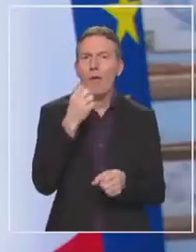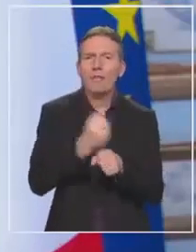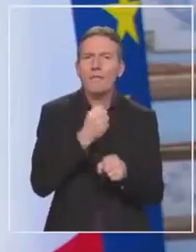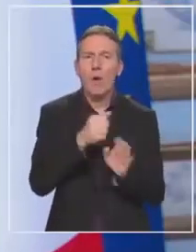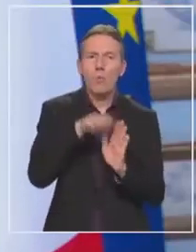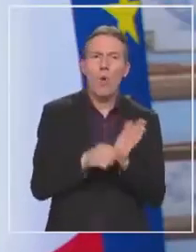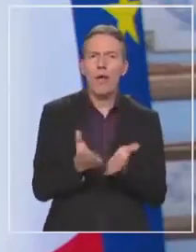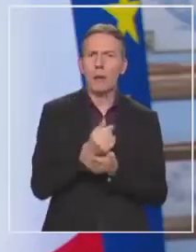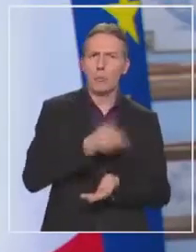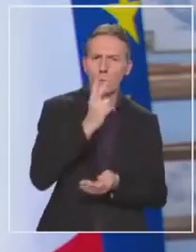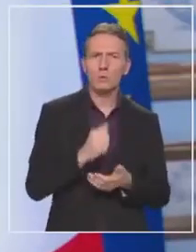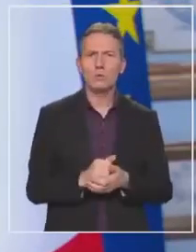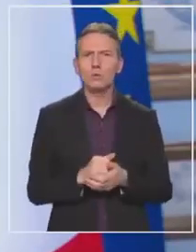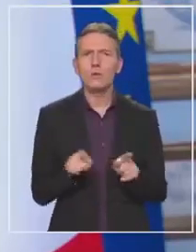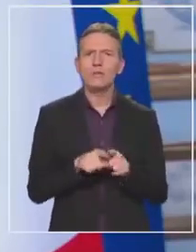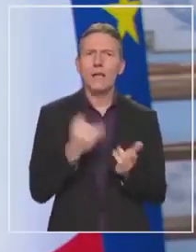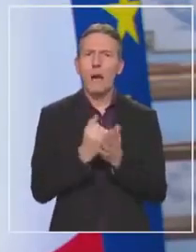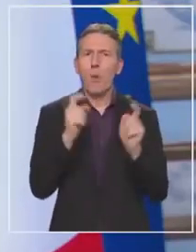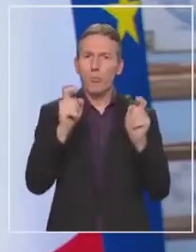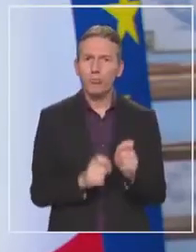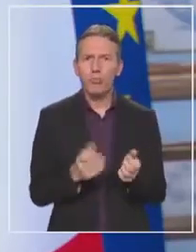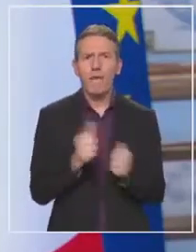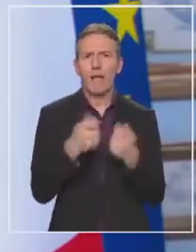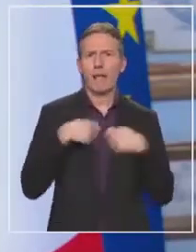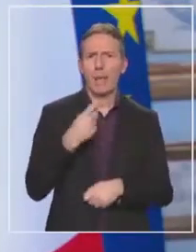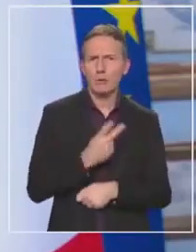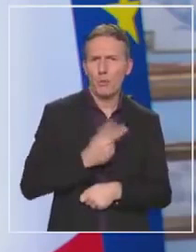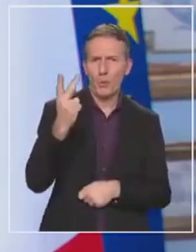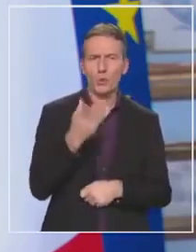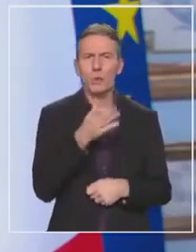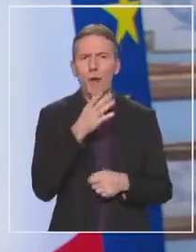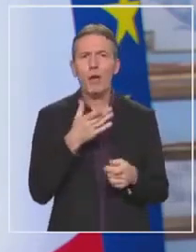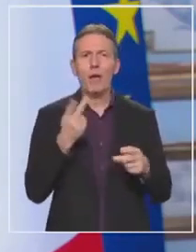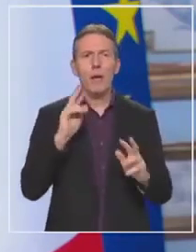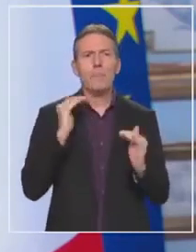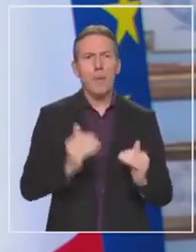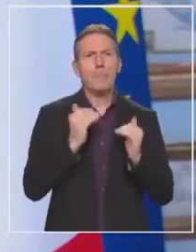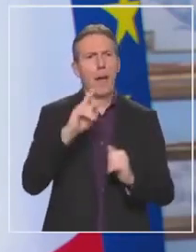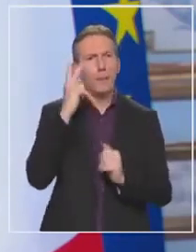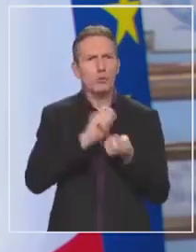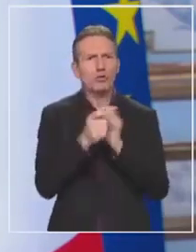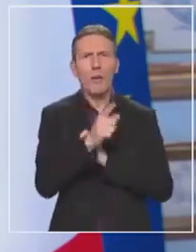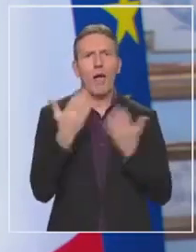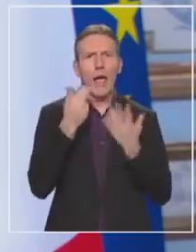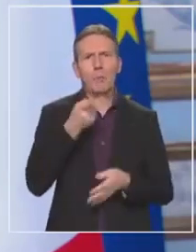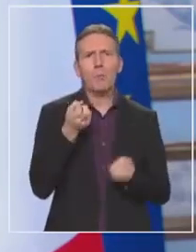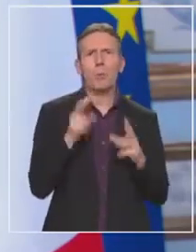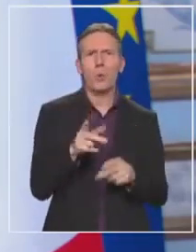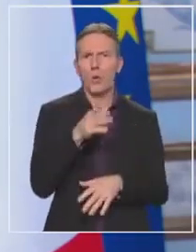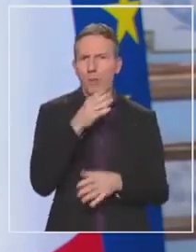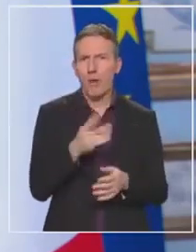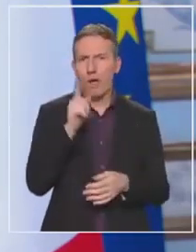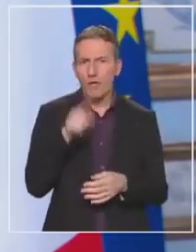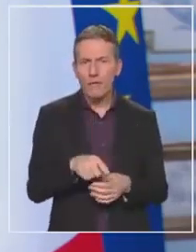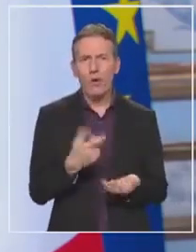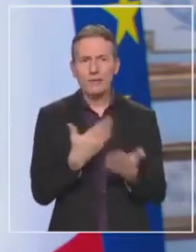moins gagner plus baisser nos impôts et accroître nos dépenses ne rien changer à nos habitudes et respirer un air plus pur non il faut